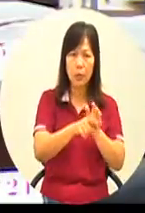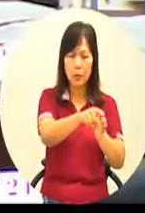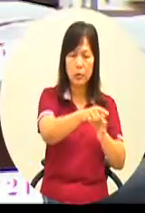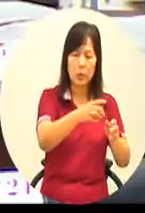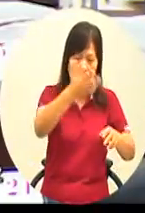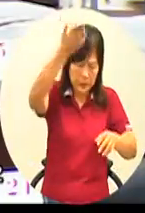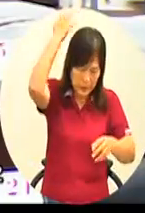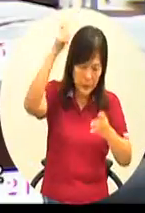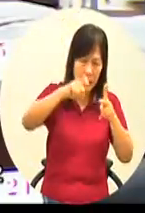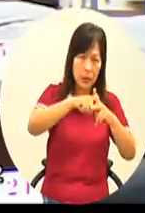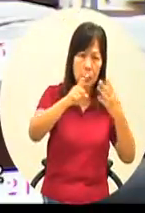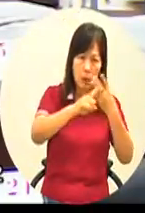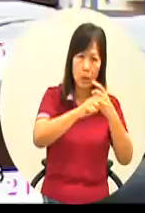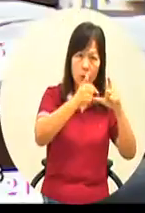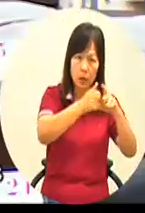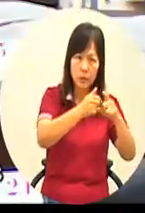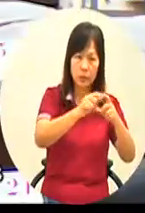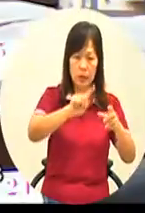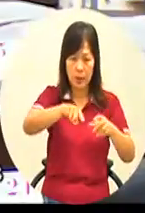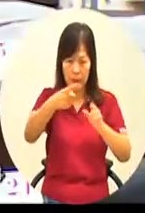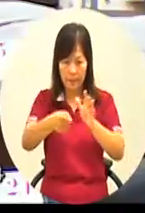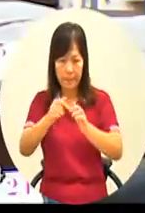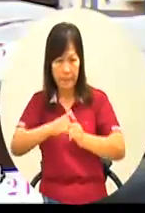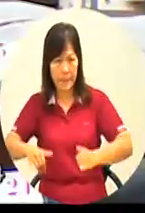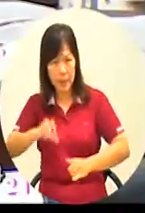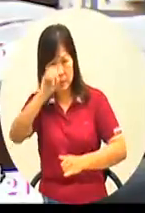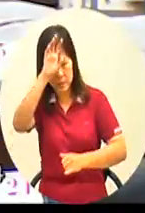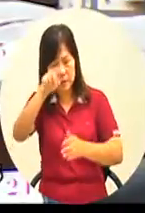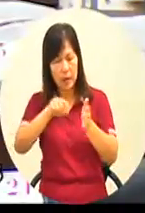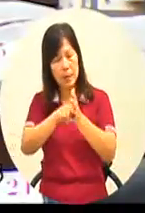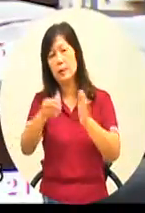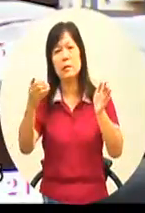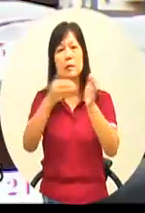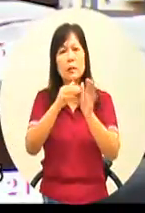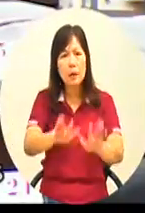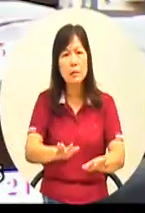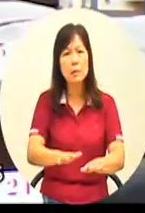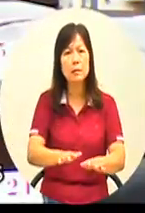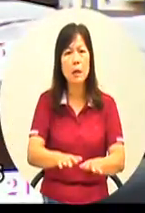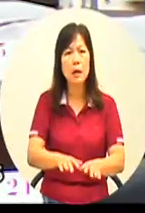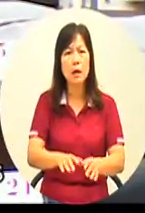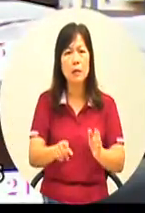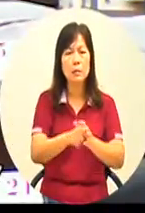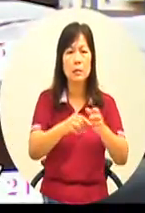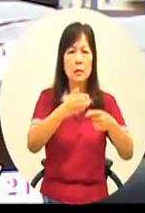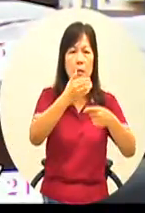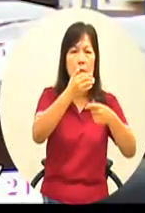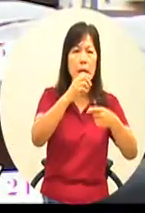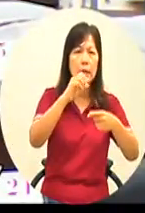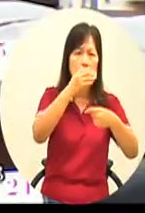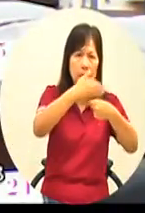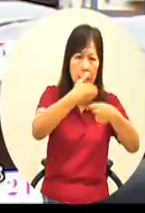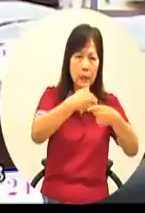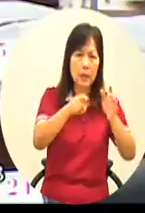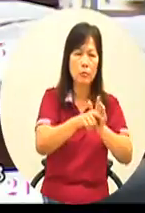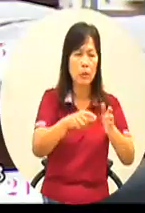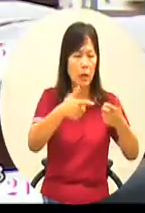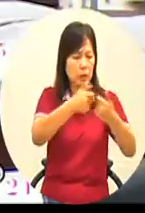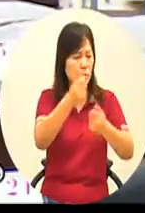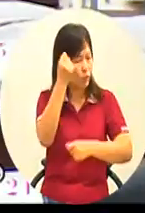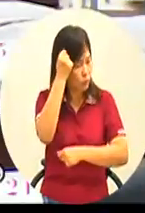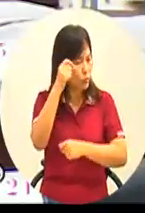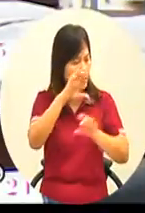业区到民进党执政之后开发到现在，是南台湾最适合居住的一个地